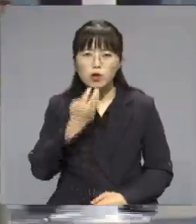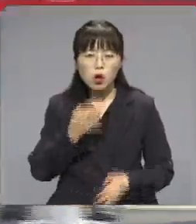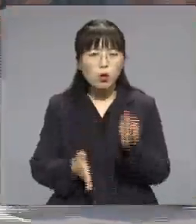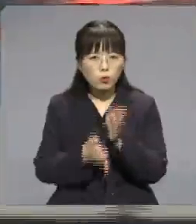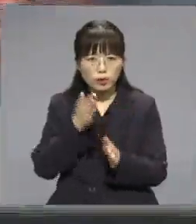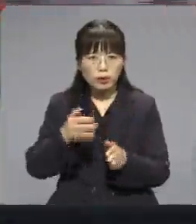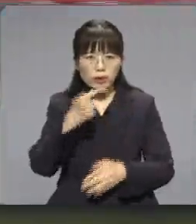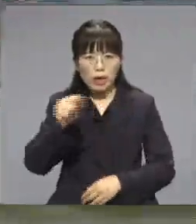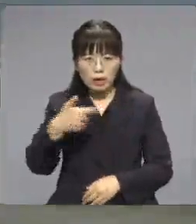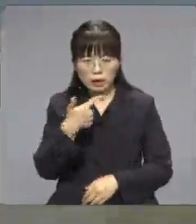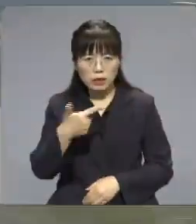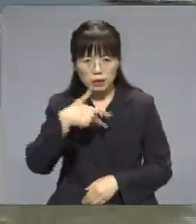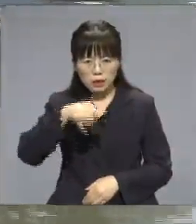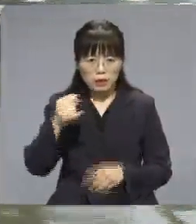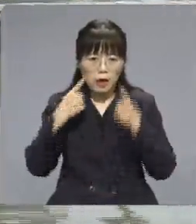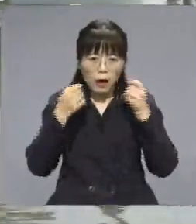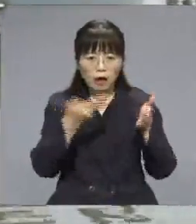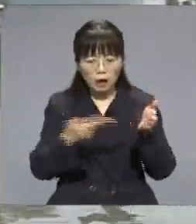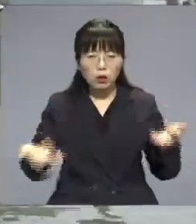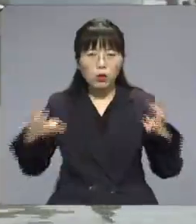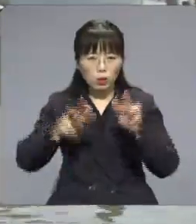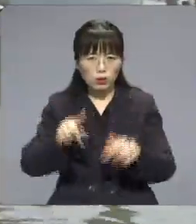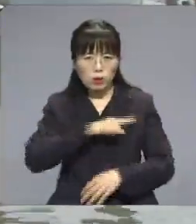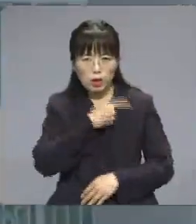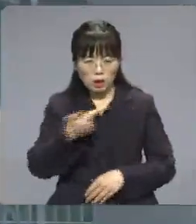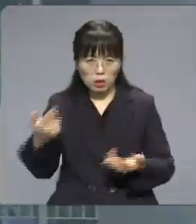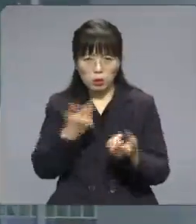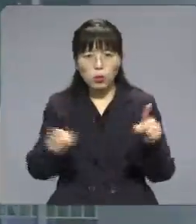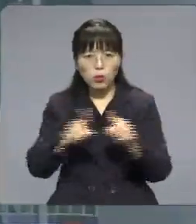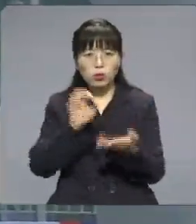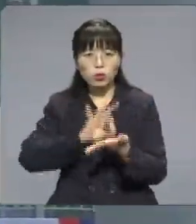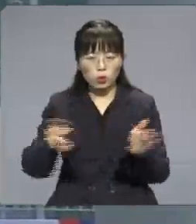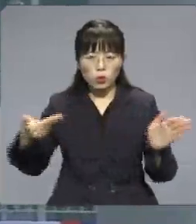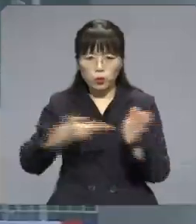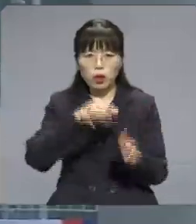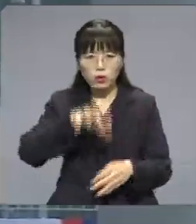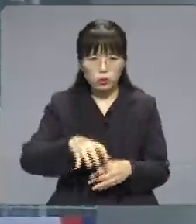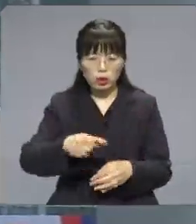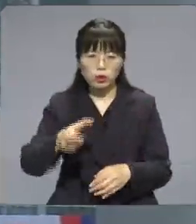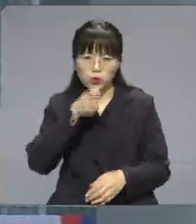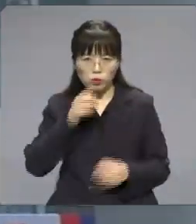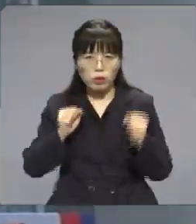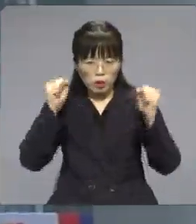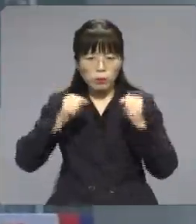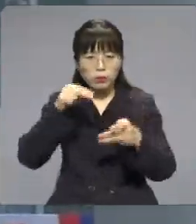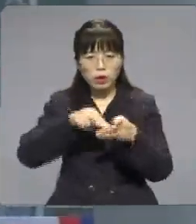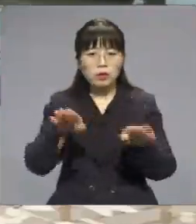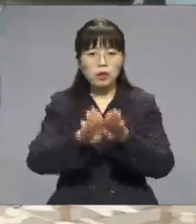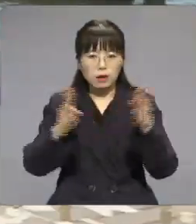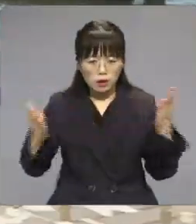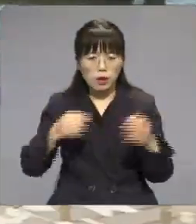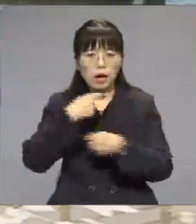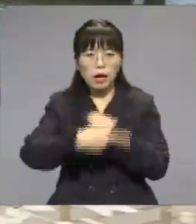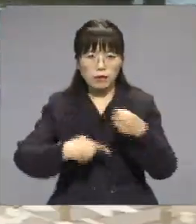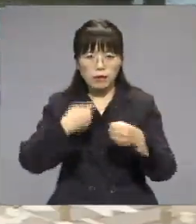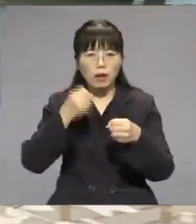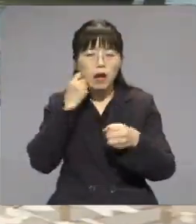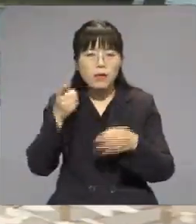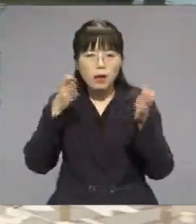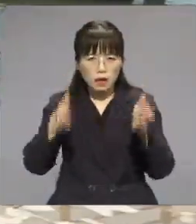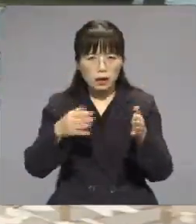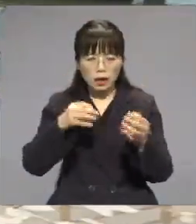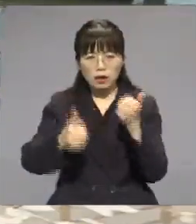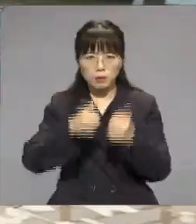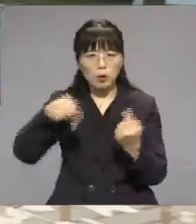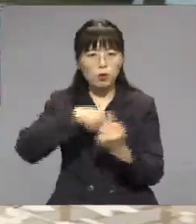서울시는 난지 한강공원에 서울 최대 규모 공용 계류장인 서울 수상 레포츠 센터를 개관해 한 달간 시범 운영하고